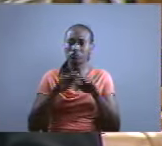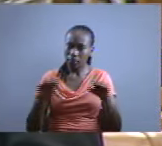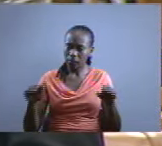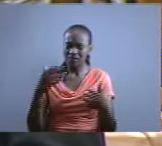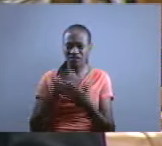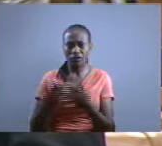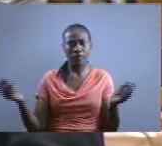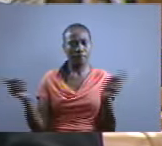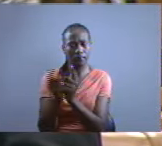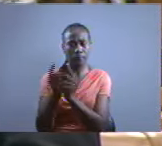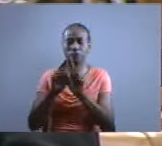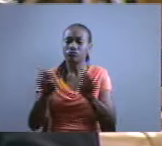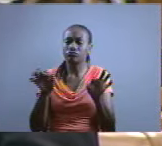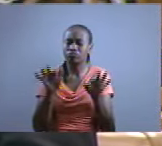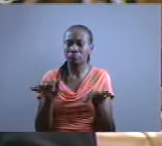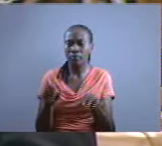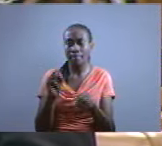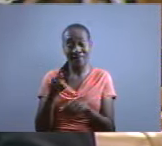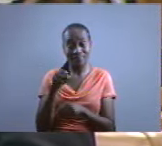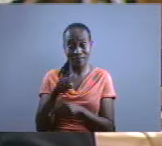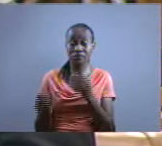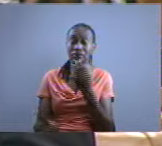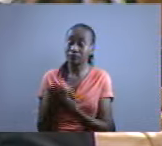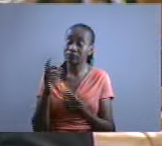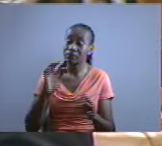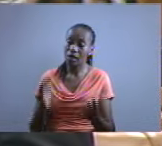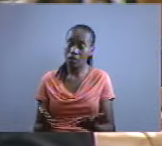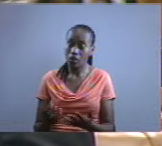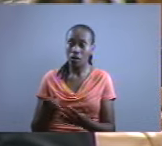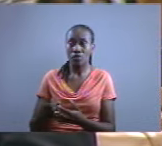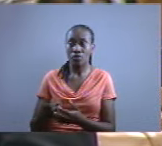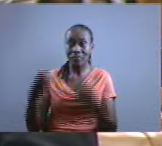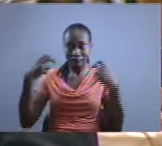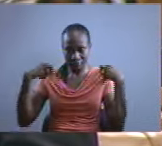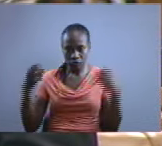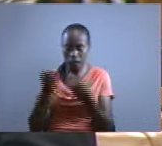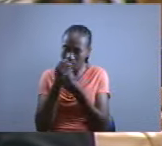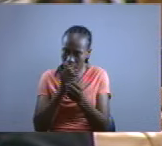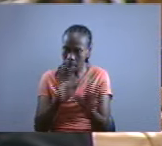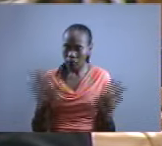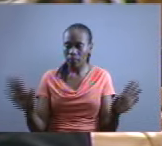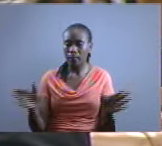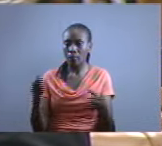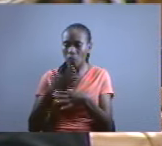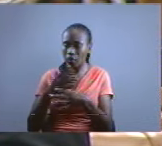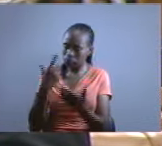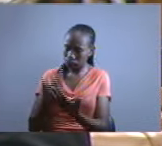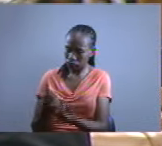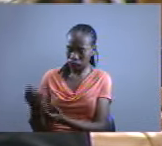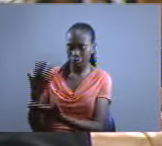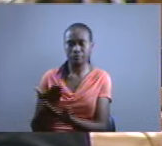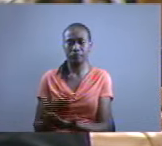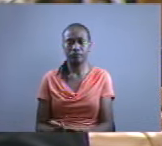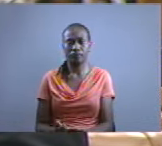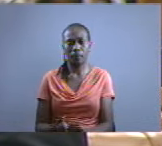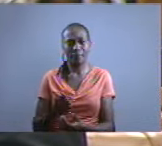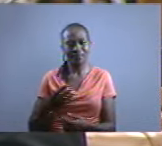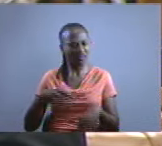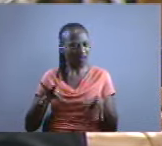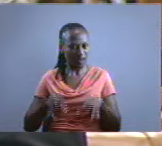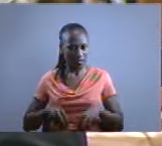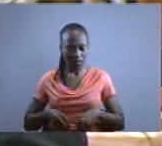hoogste sekuriteitsverklaring beskik het. Dis moeilik om te aanvaar dat daar nou eers met sy kwalifikasies fout gevind